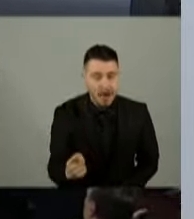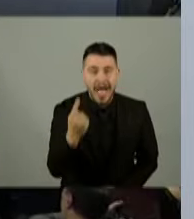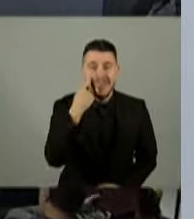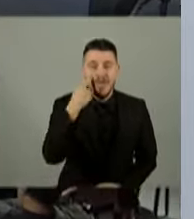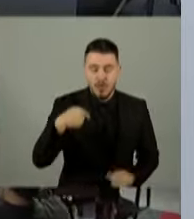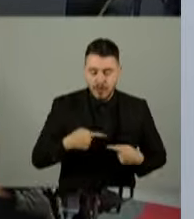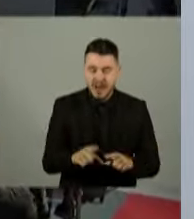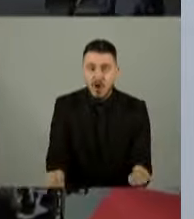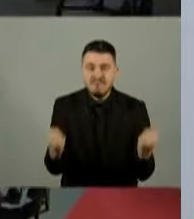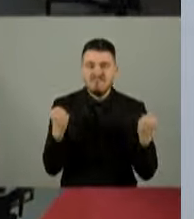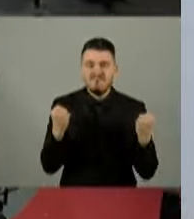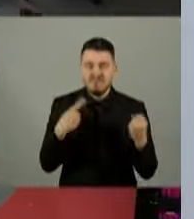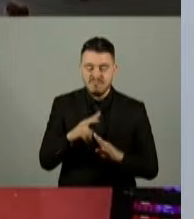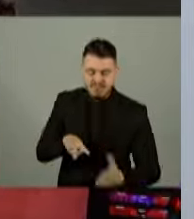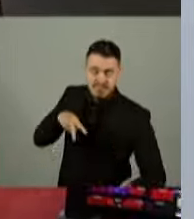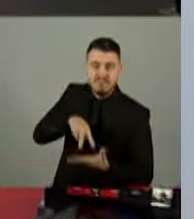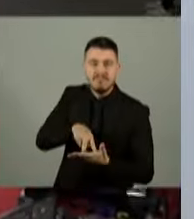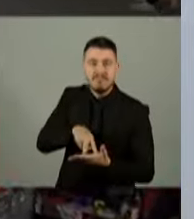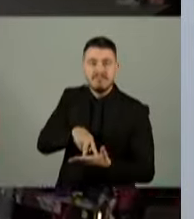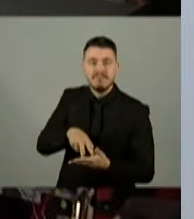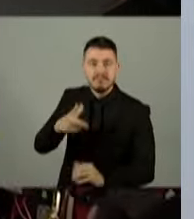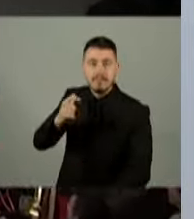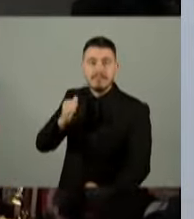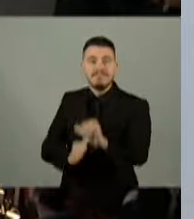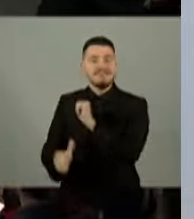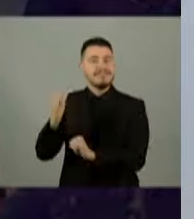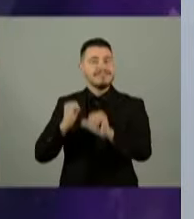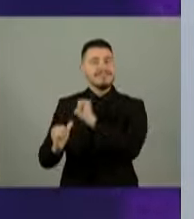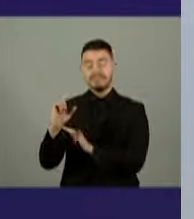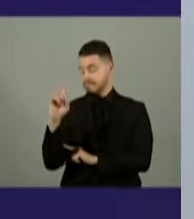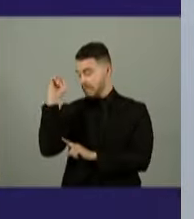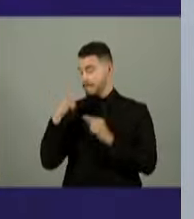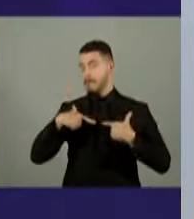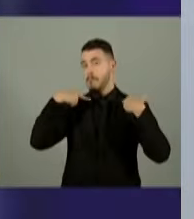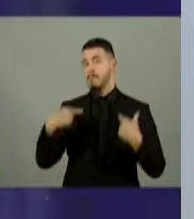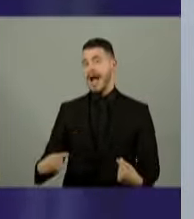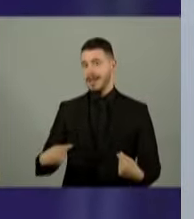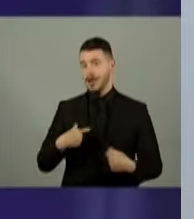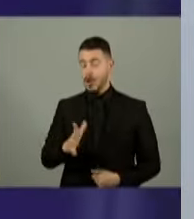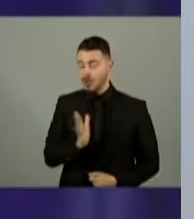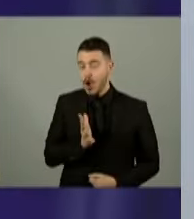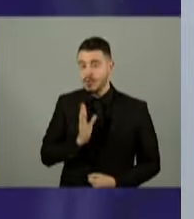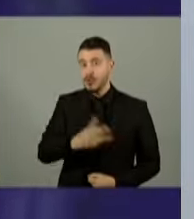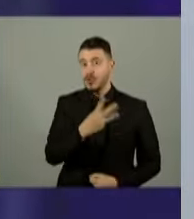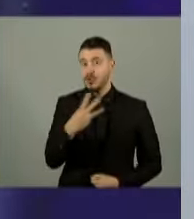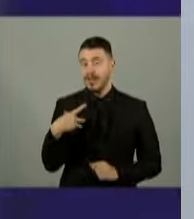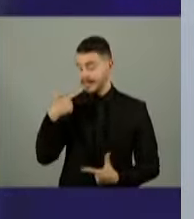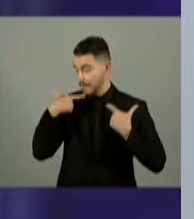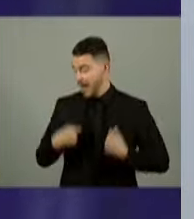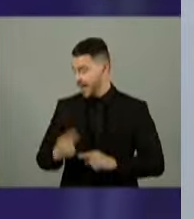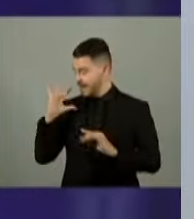Δεδομένου τώρα του πολεμικού κλίματος που υπάρχει στον ΣΥΡΙΖΑ, τι εκτιμάτε ότι θα γίνει στο